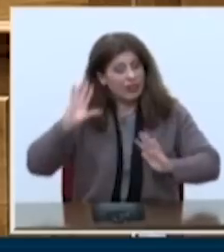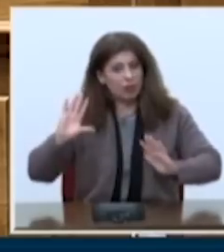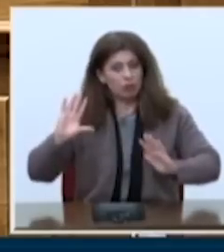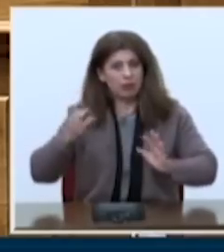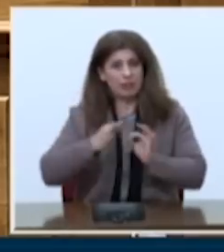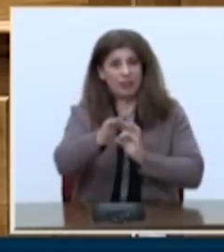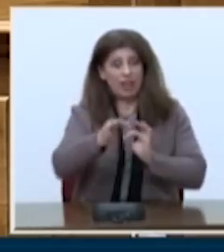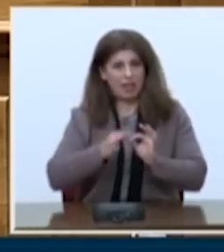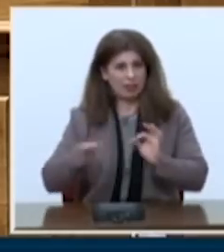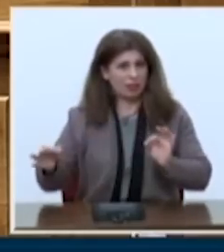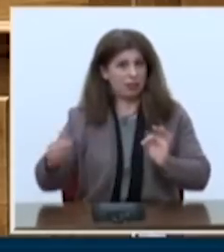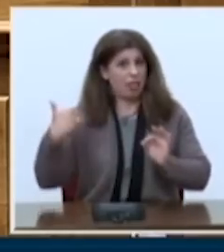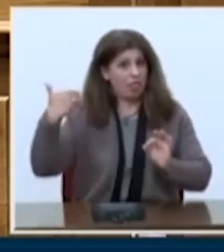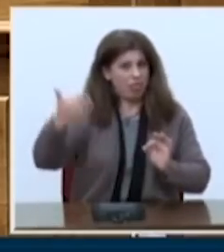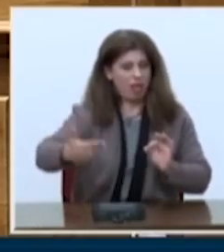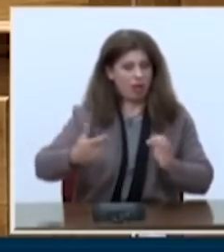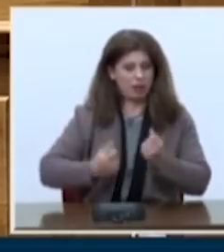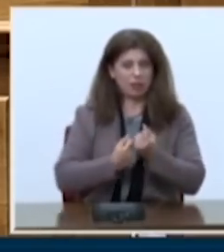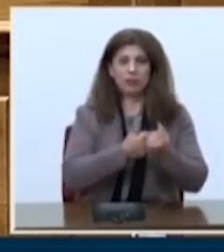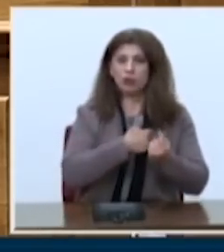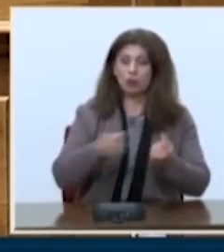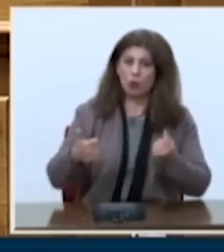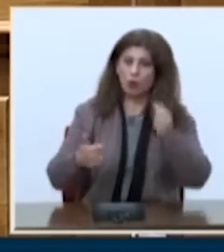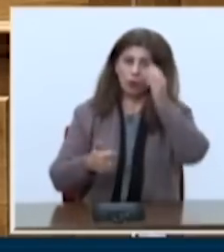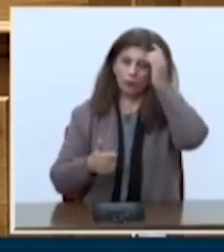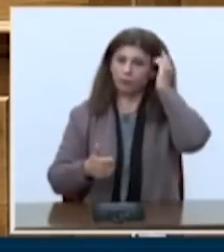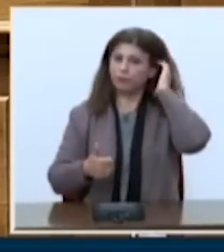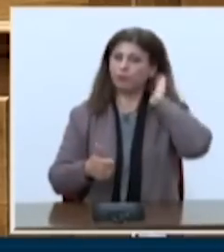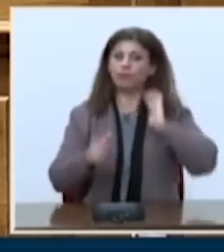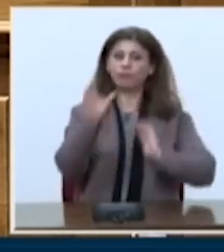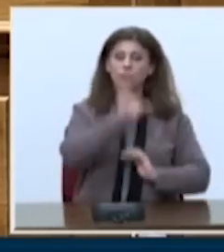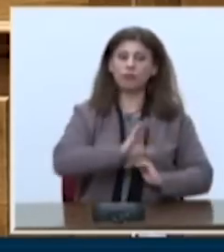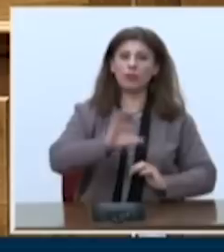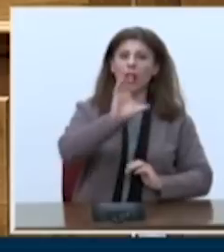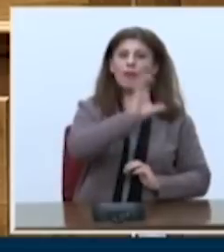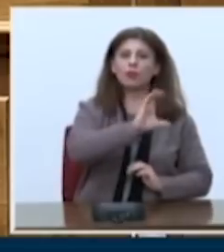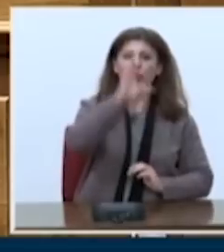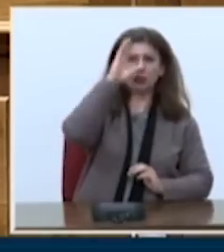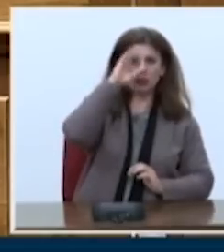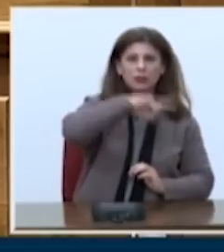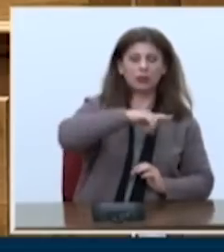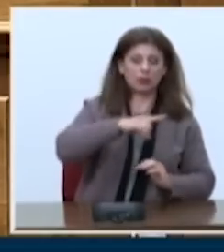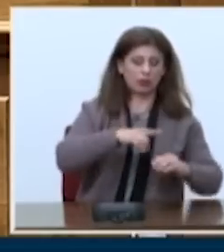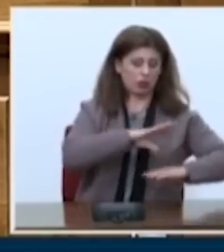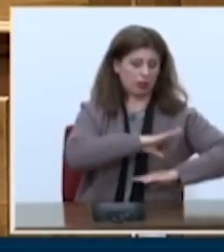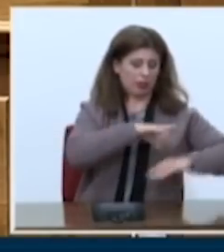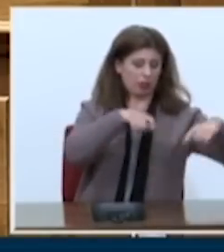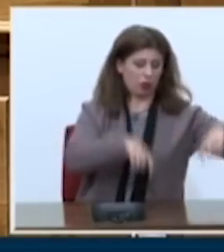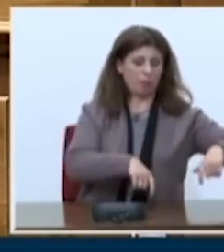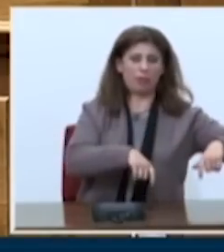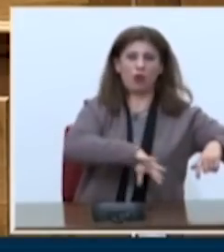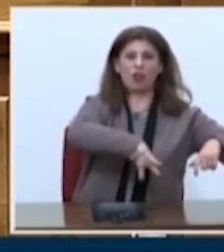για να στηρίξετε μόνο το ευρωατλαντικό στρατόπεδο ληστών. Ένα